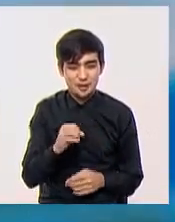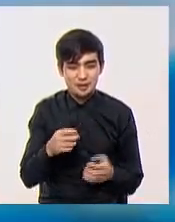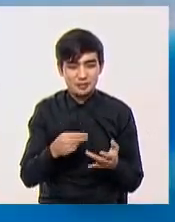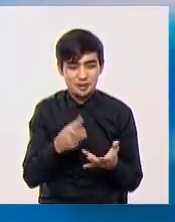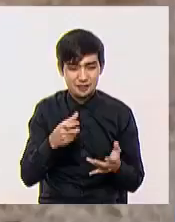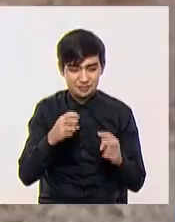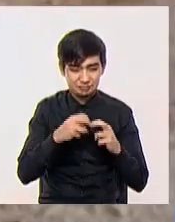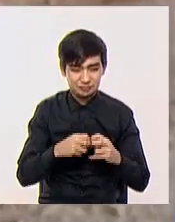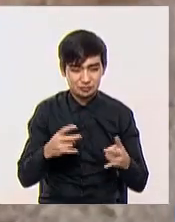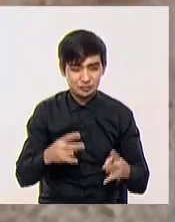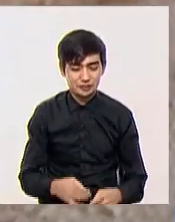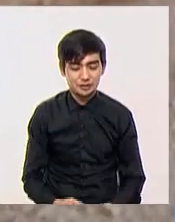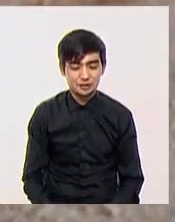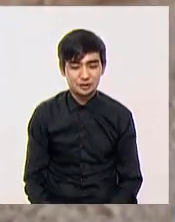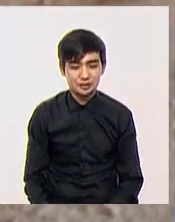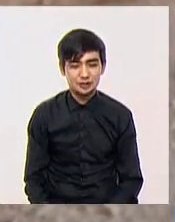регионах.